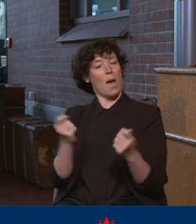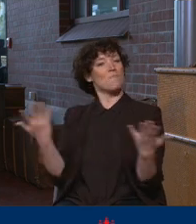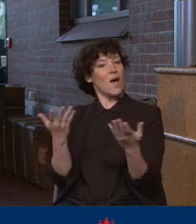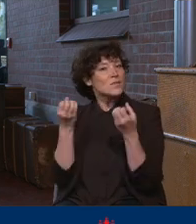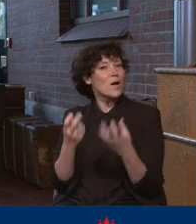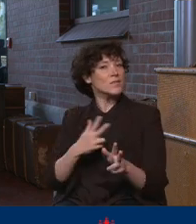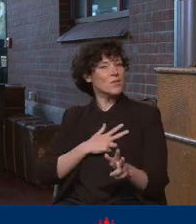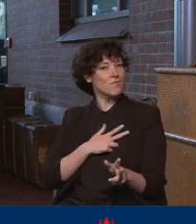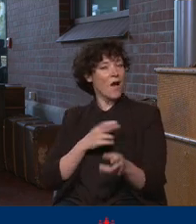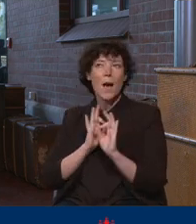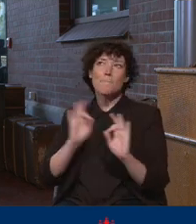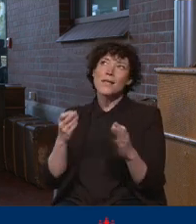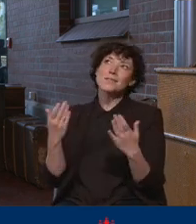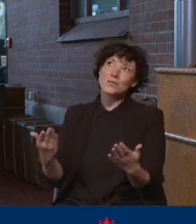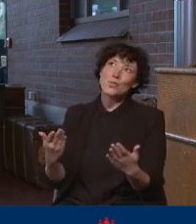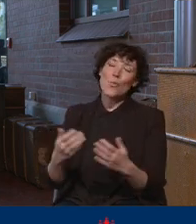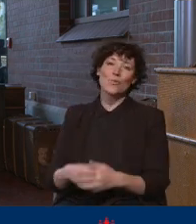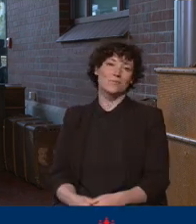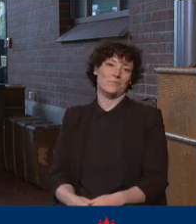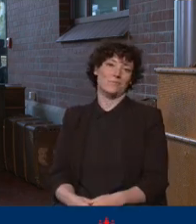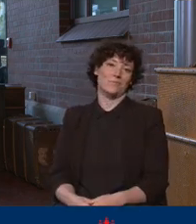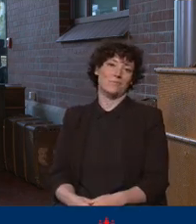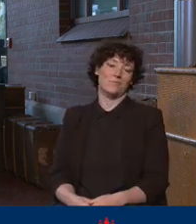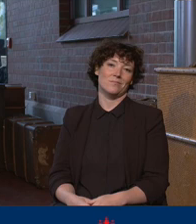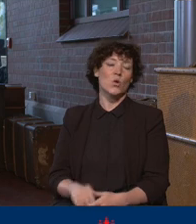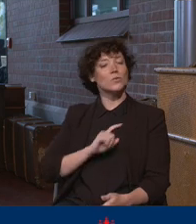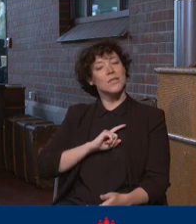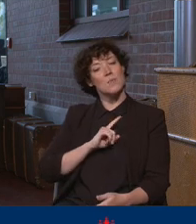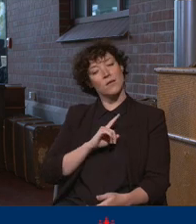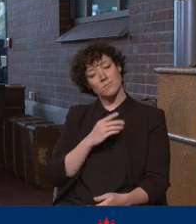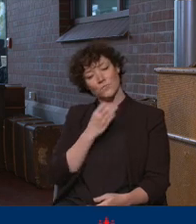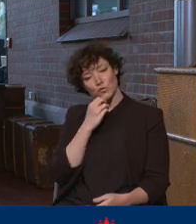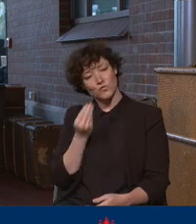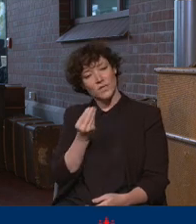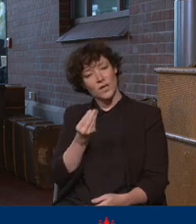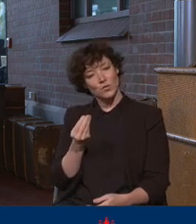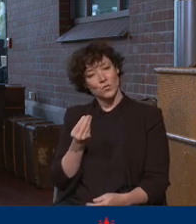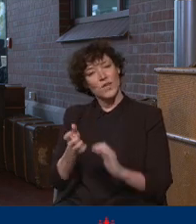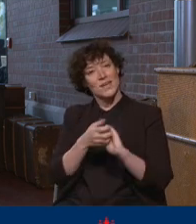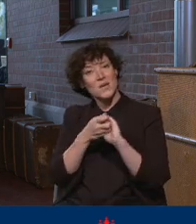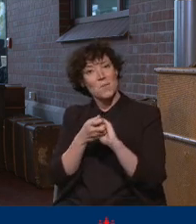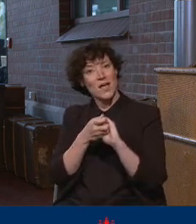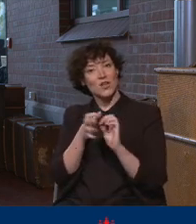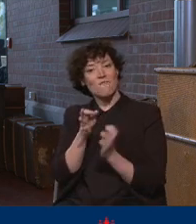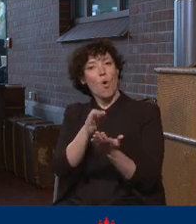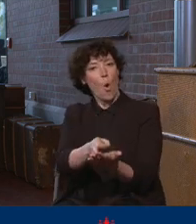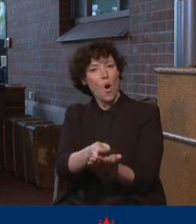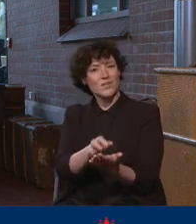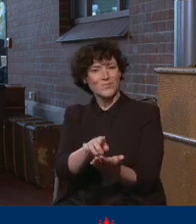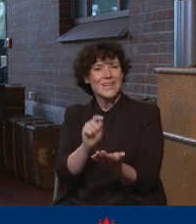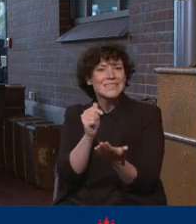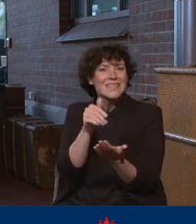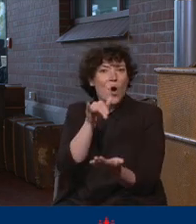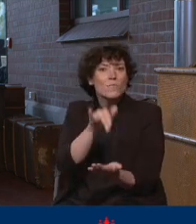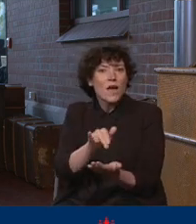soll oder die gemeinschaft vor ort und dazu hatte schon sagen dass mir auch gefällt ist dass die gemeinschaft vor ort kaum vertreten ist also dass die menschen hier im raum